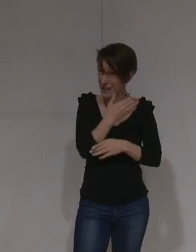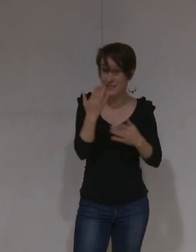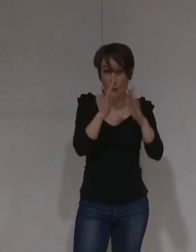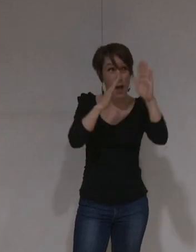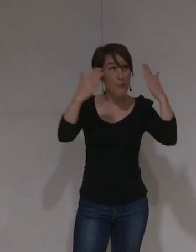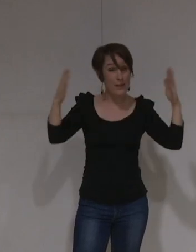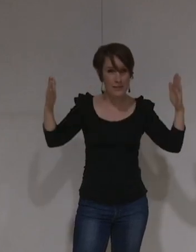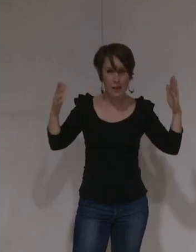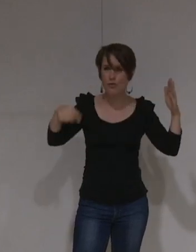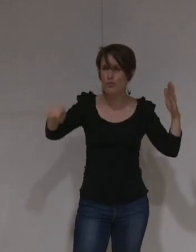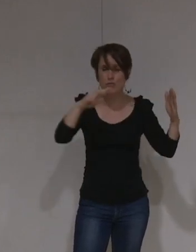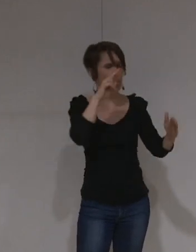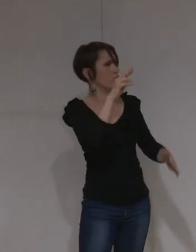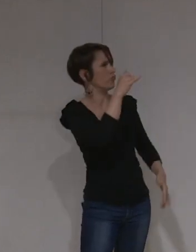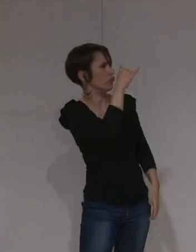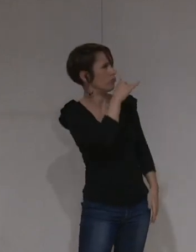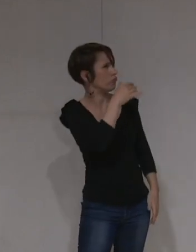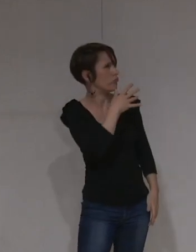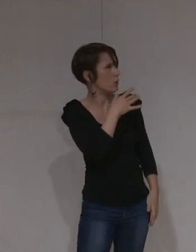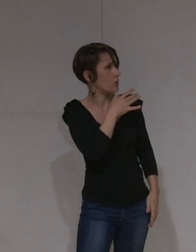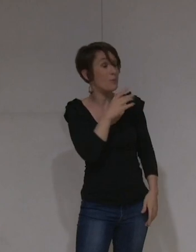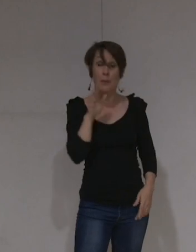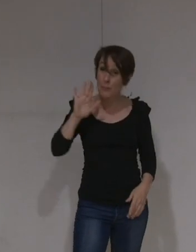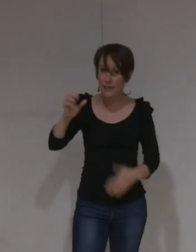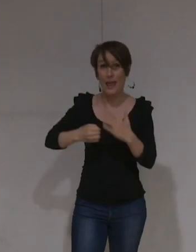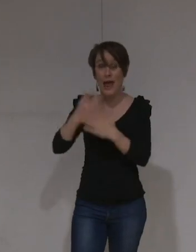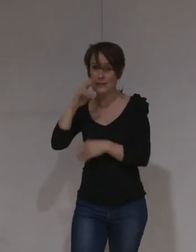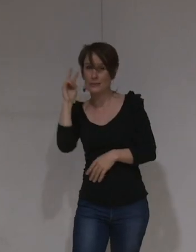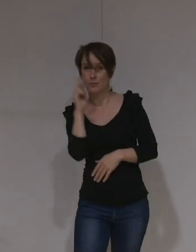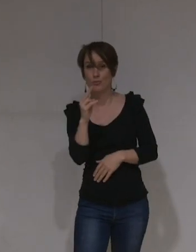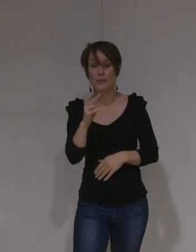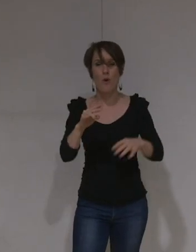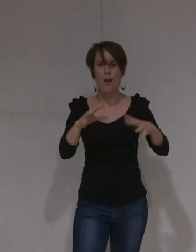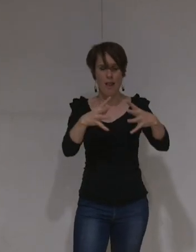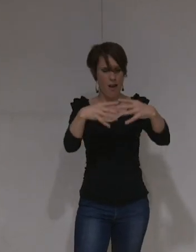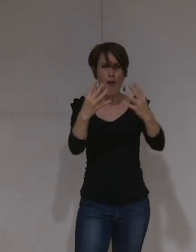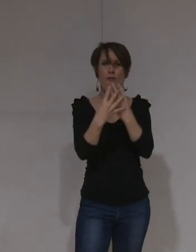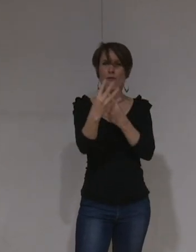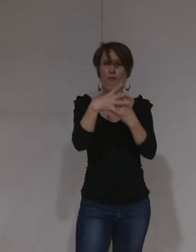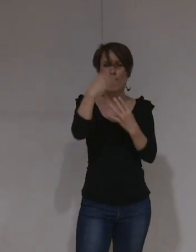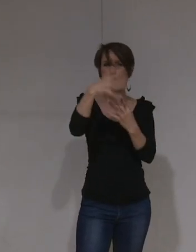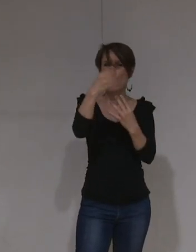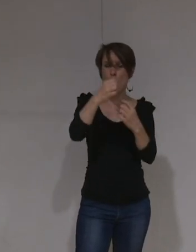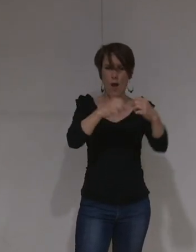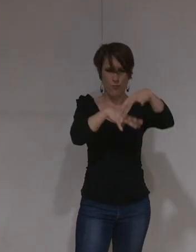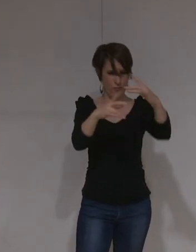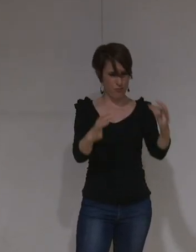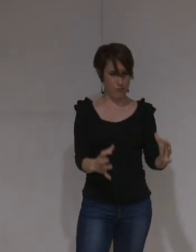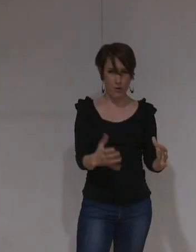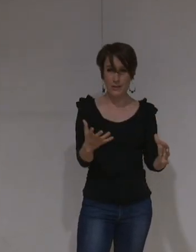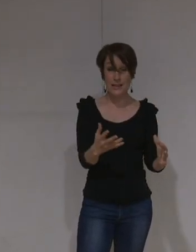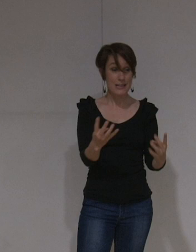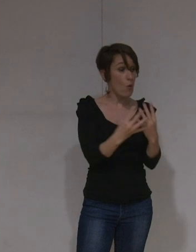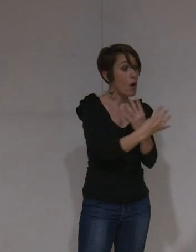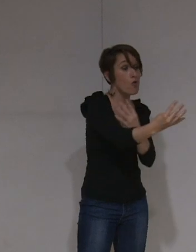c'est la vision de l'artiste c'est-à-dire que finalement cette botte de foin c'est le champ c'est le champ coupé après après la